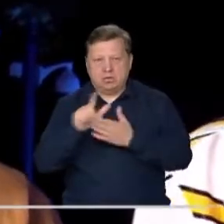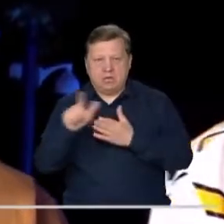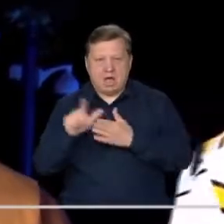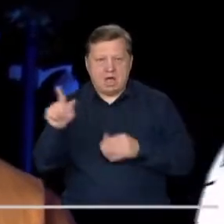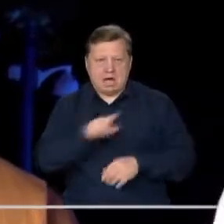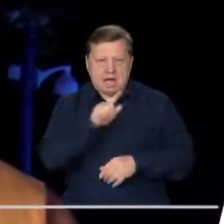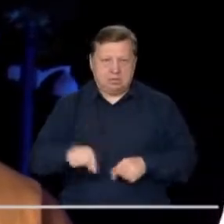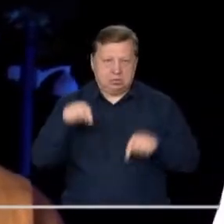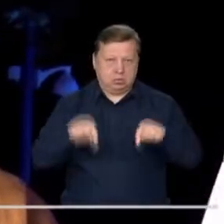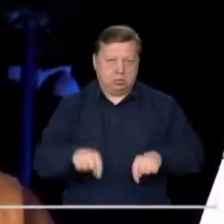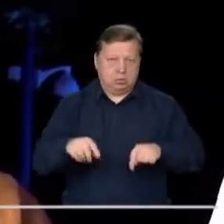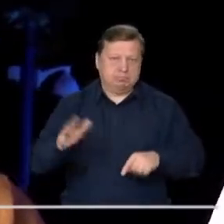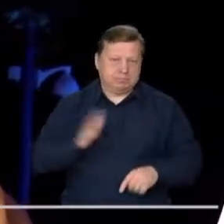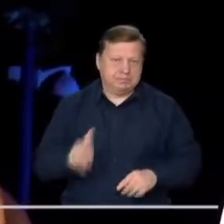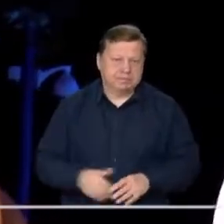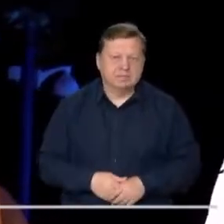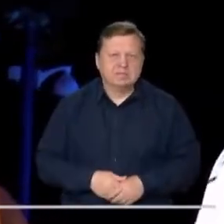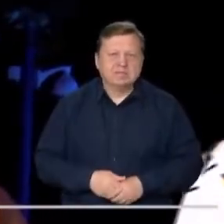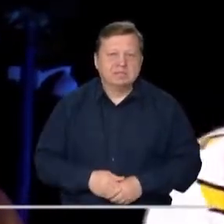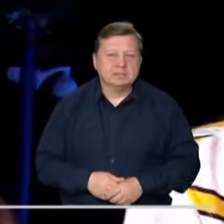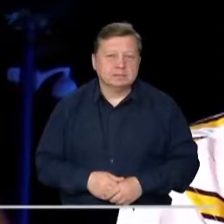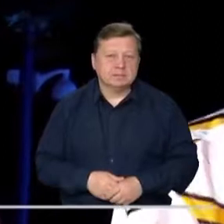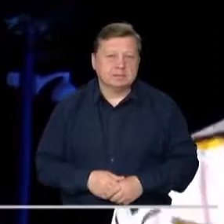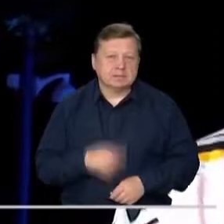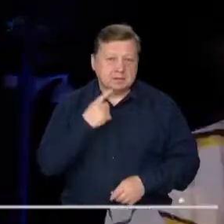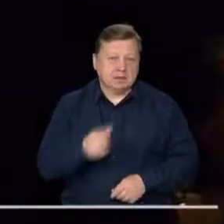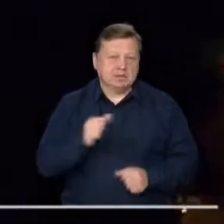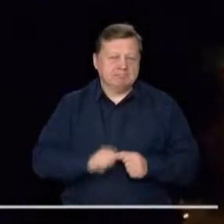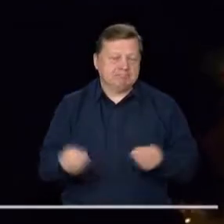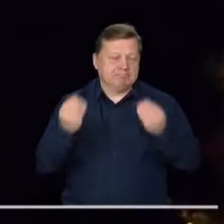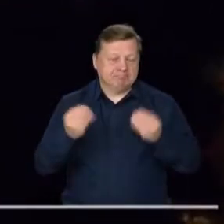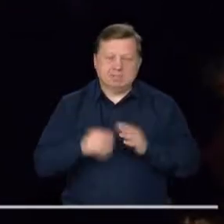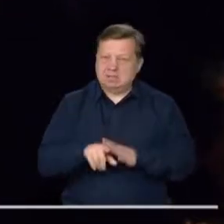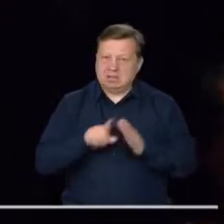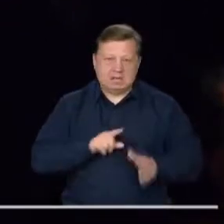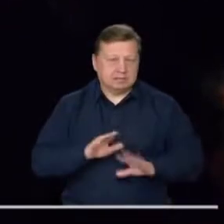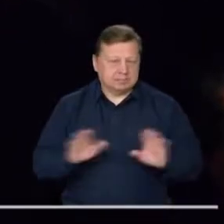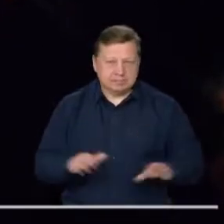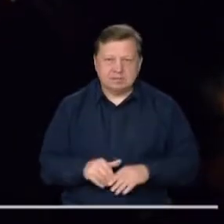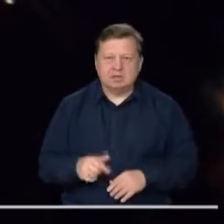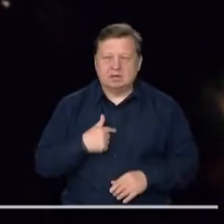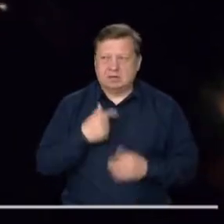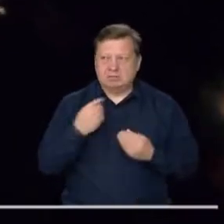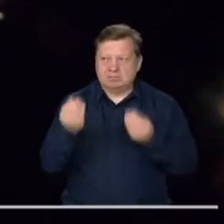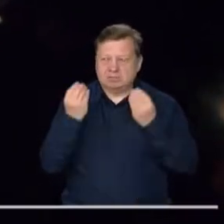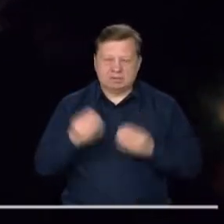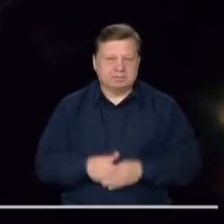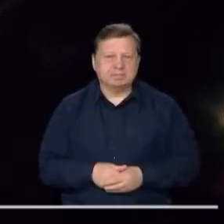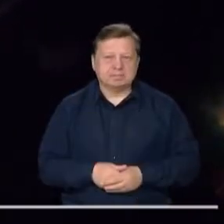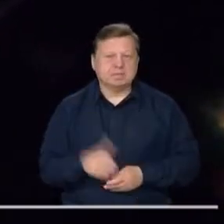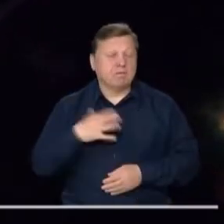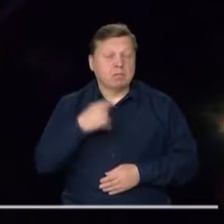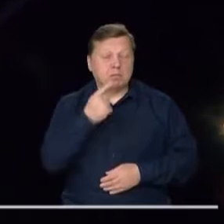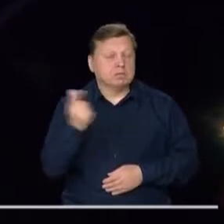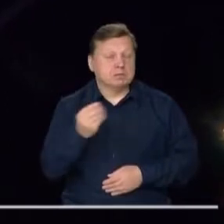możliwość występowania na tych deskach, więc to jest absolutnie zaszczyt i pełne wyróżnienie. Pełne wyróżnienie. Warto też